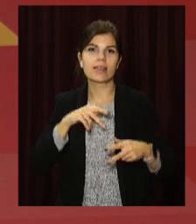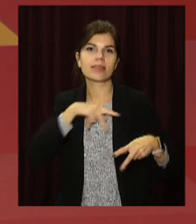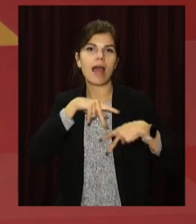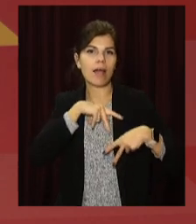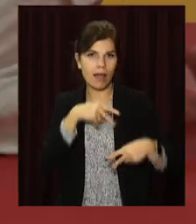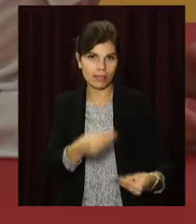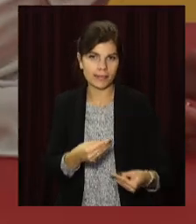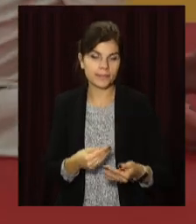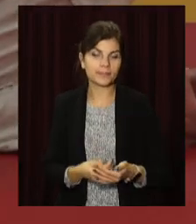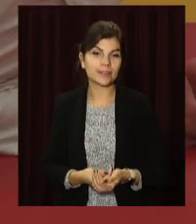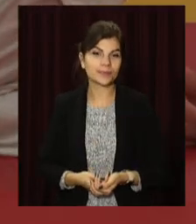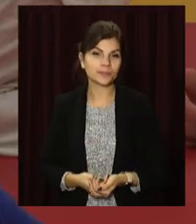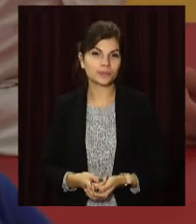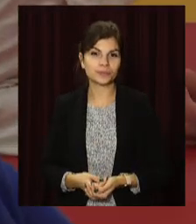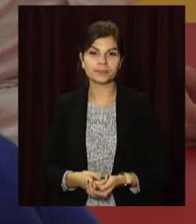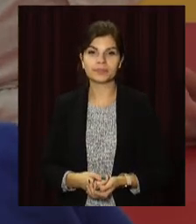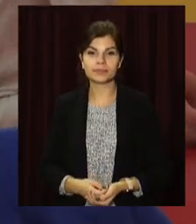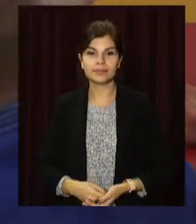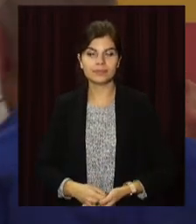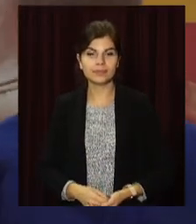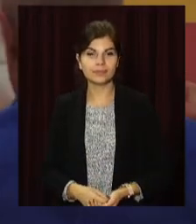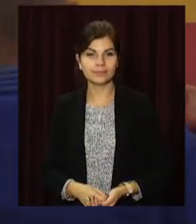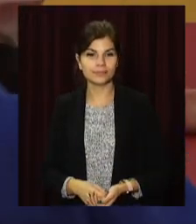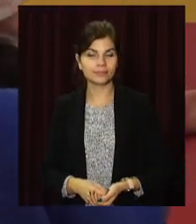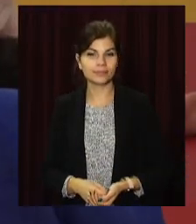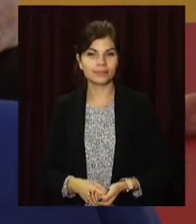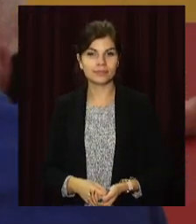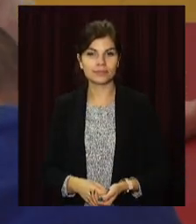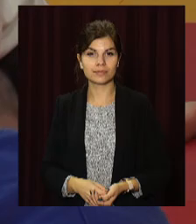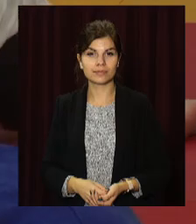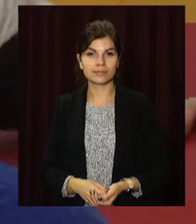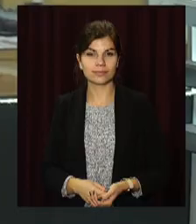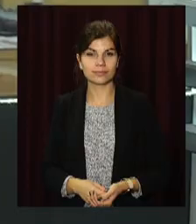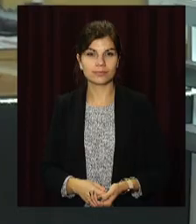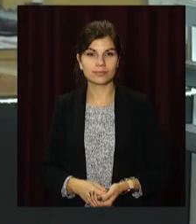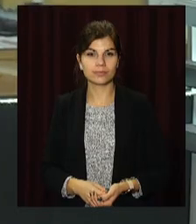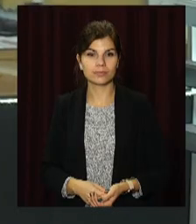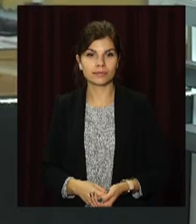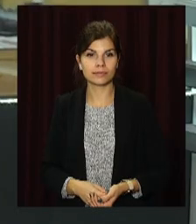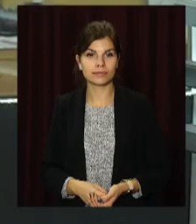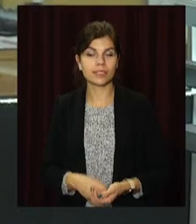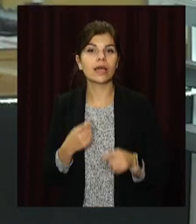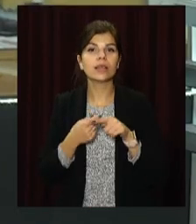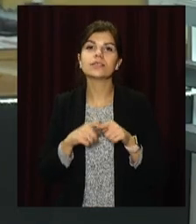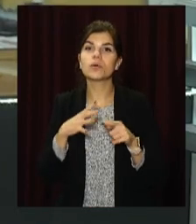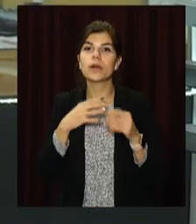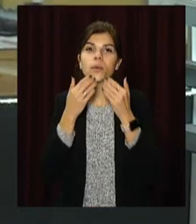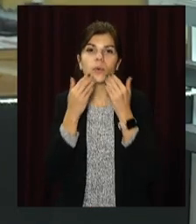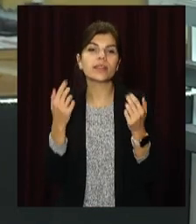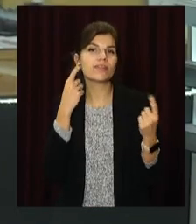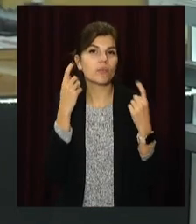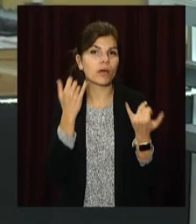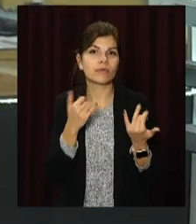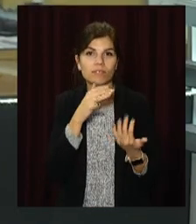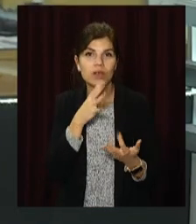перемоги. В'ячеслав Куліш, Роман Івашинов, Open News, телеканал «Відкритий». І це була остання інформація на